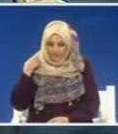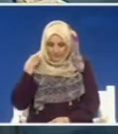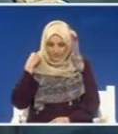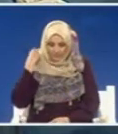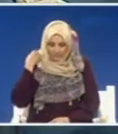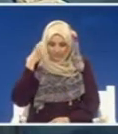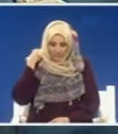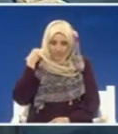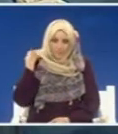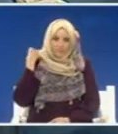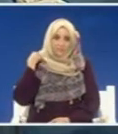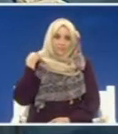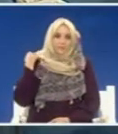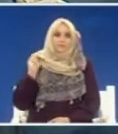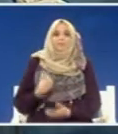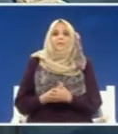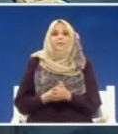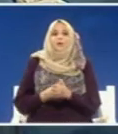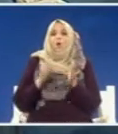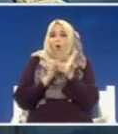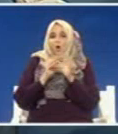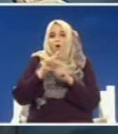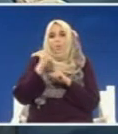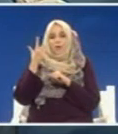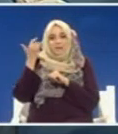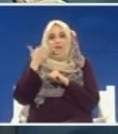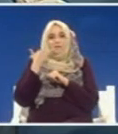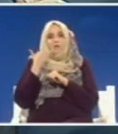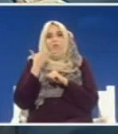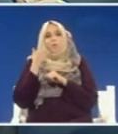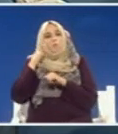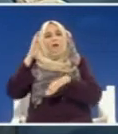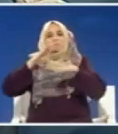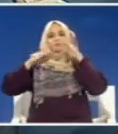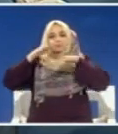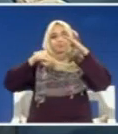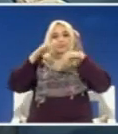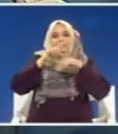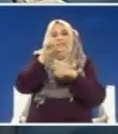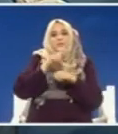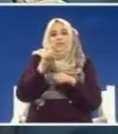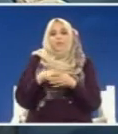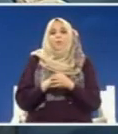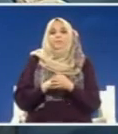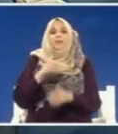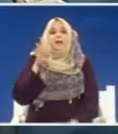يونس خليني أضيف واحد ثم أجيب، معليش حتى لا تتراكم علينا الأسئلة. عند دفلة أخت